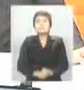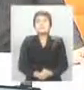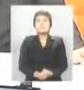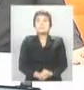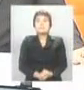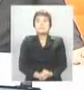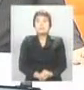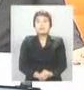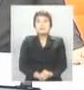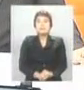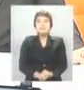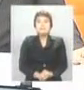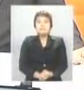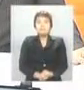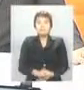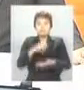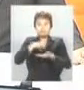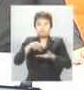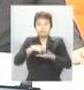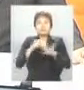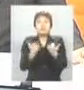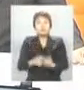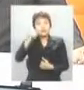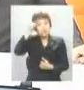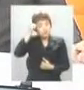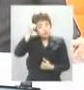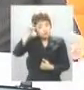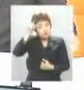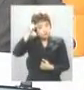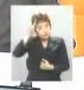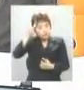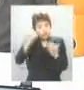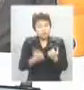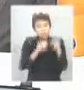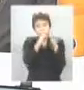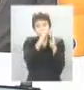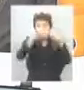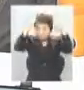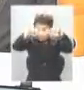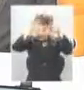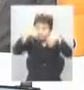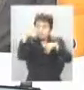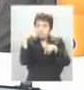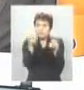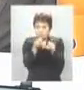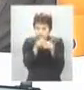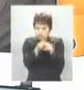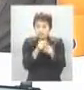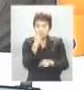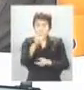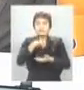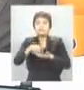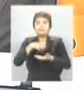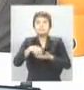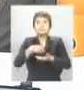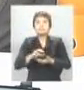ซึงมรายงานเพิมเติมด้นะคะว่า ระยะ 1-2 วนนี้ประเทศไยตอนบั้ยัคงมีฝนฟ้าขนอมเปนแหแรมถงฝนกระจายด้วยนะคะติดตามรายลเอยดจาก